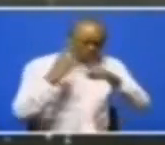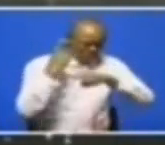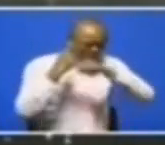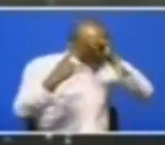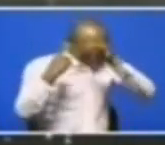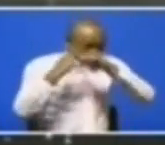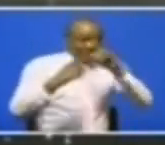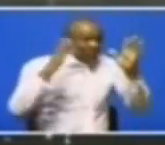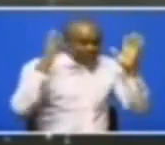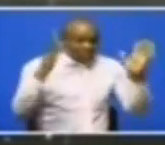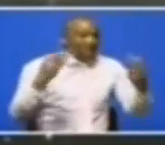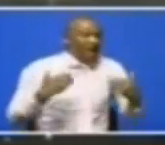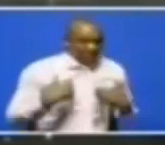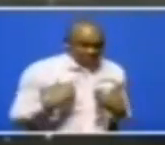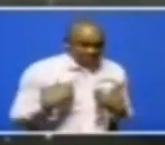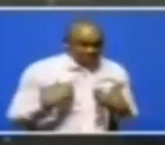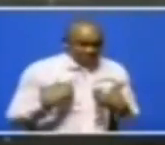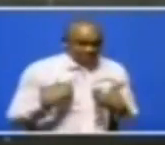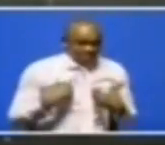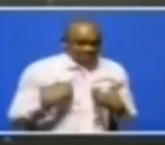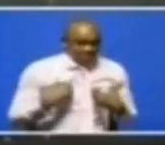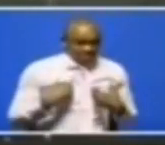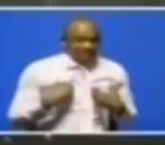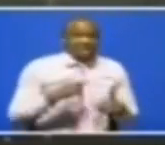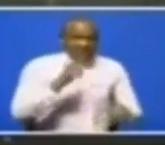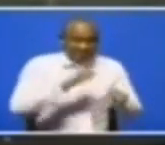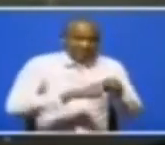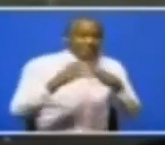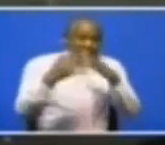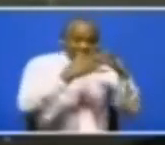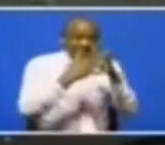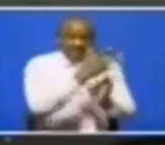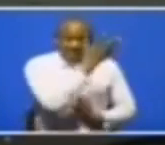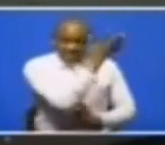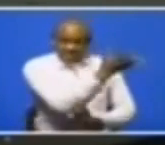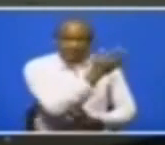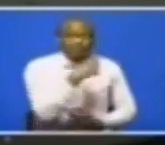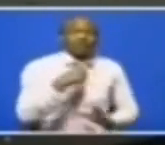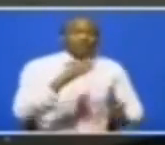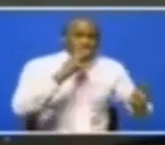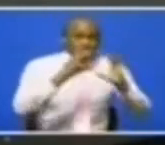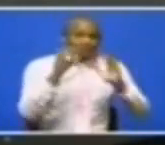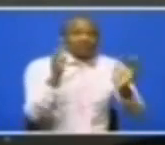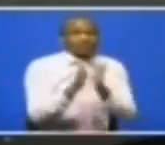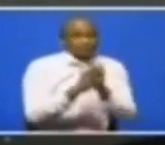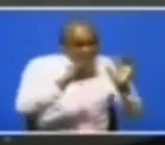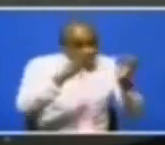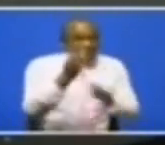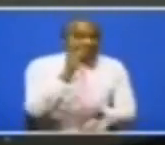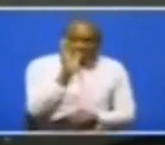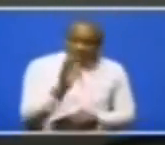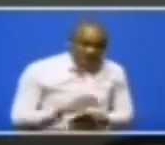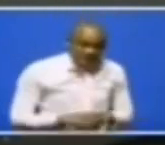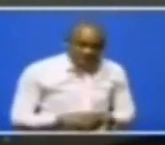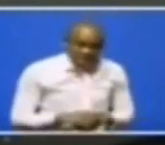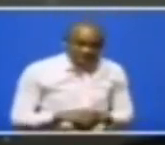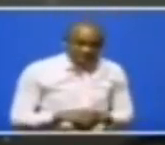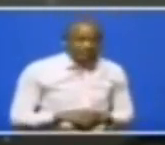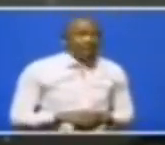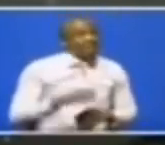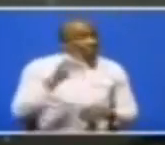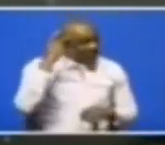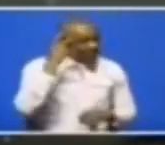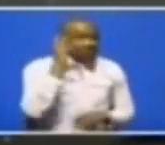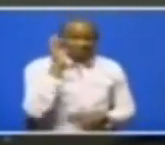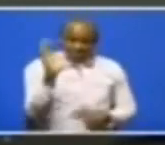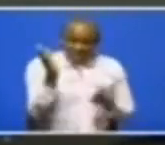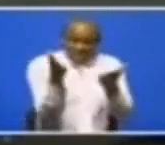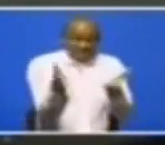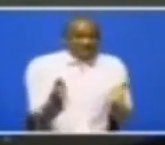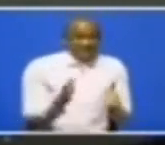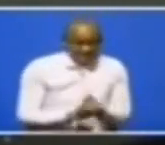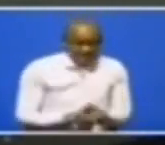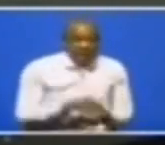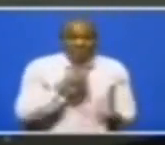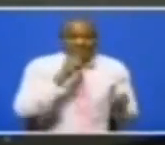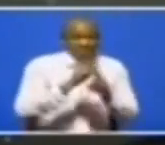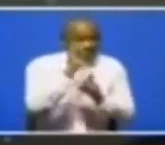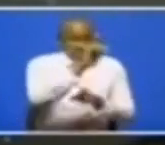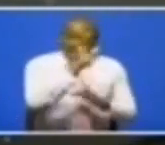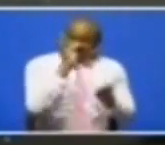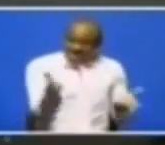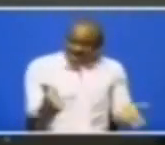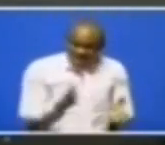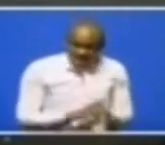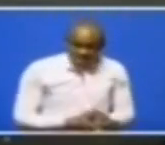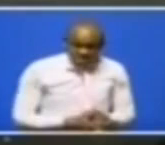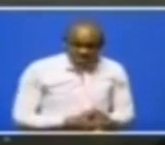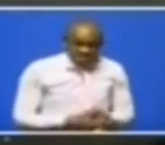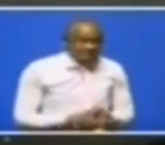kuu. Yeye wakati yuko Marekani anawasiliana na jamii yake, manake wazazi wake wako hapa, ndugu zake